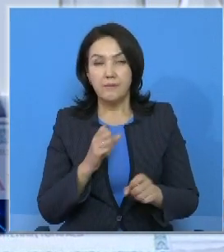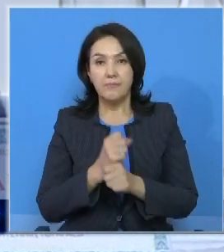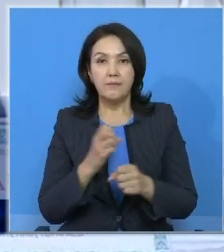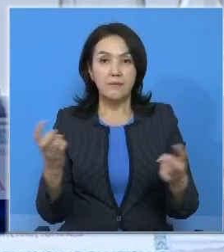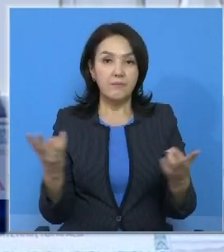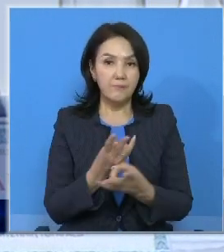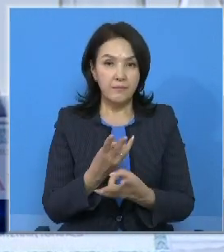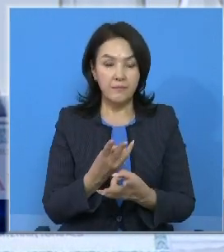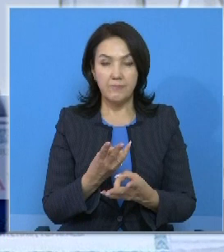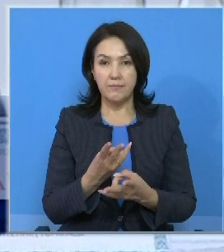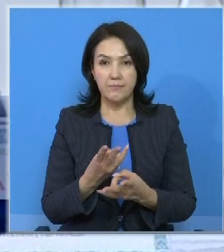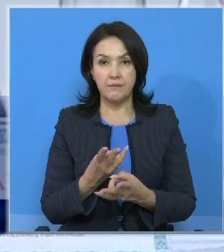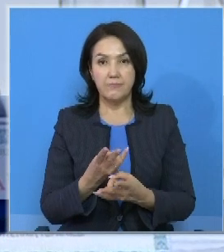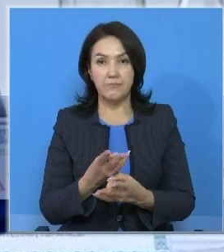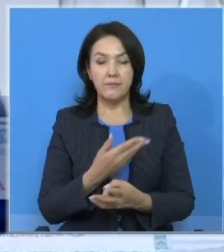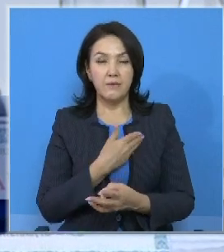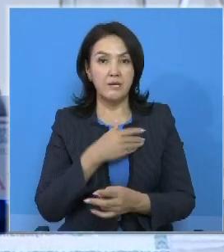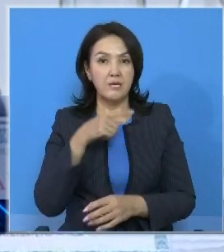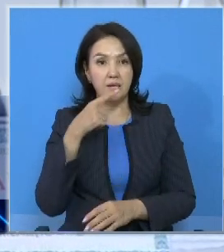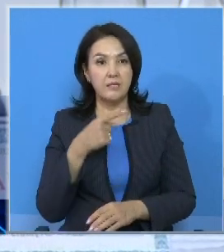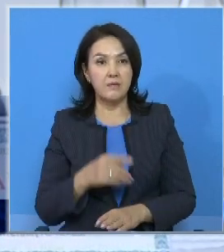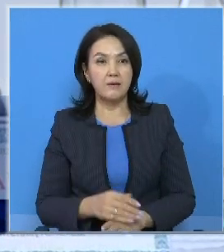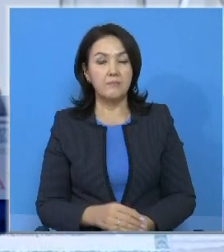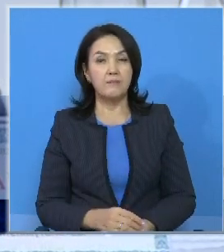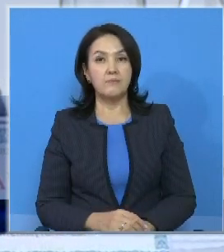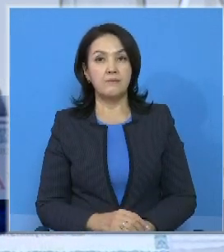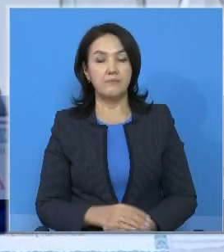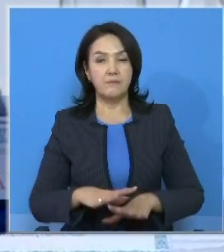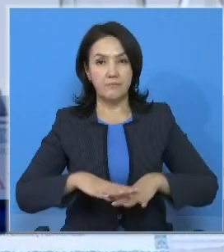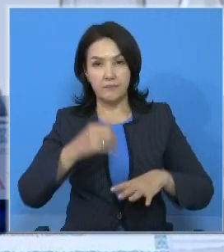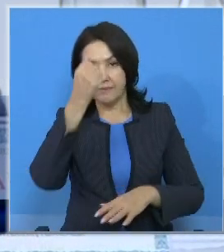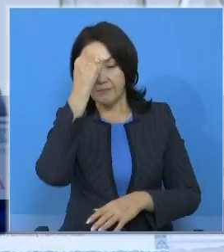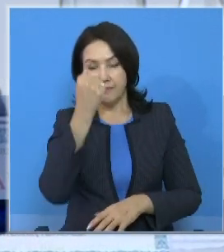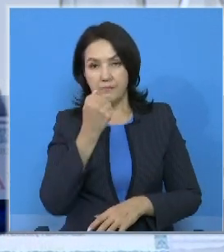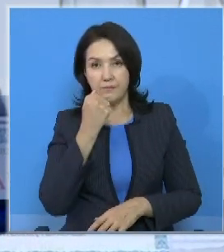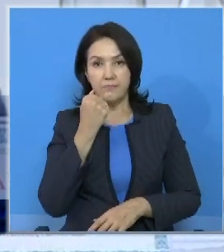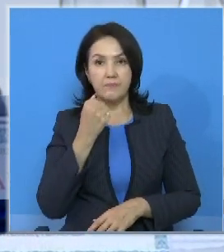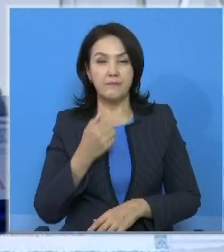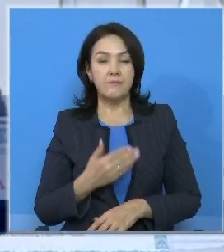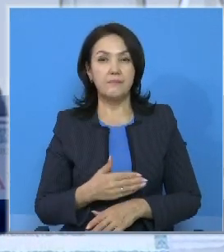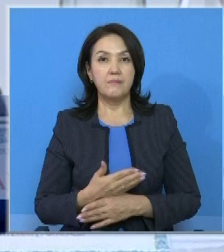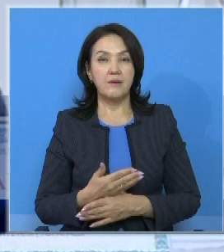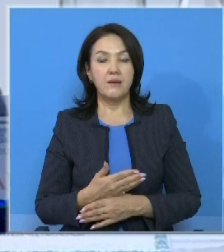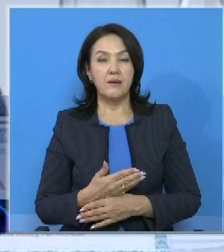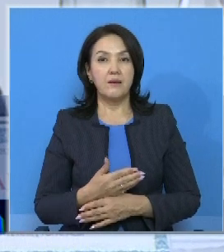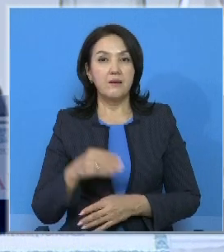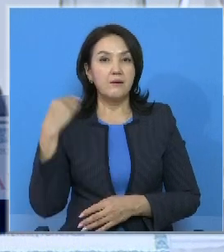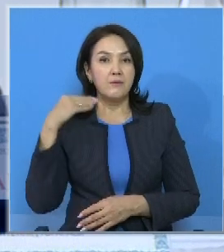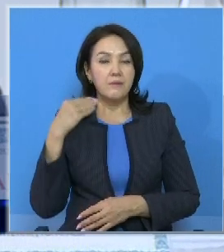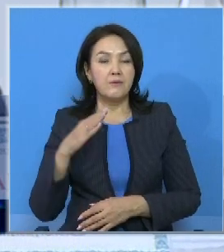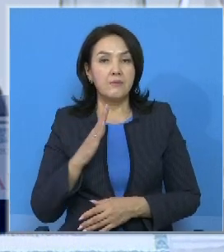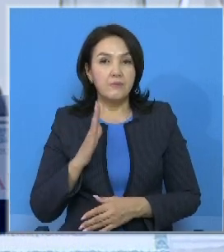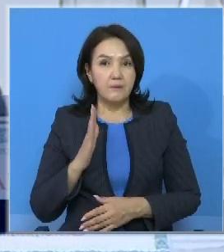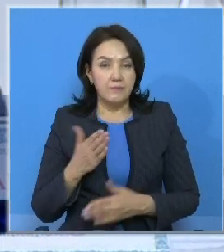требуется. Хотел бы также сказать большое спасибо, вот именно пользуясь, что я в Актюбинске